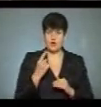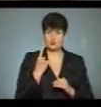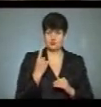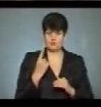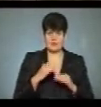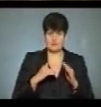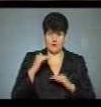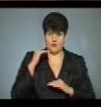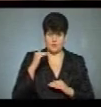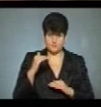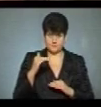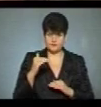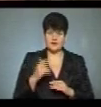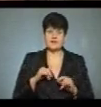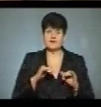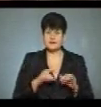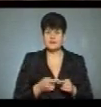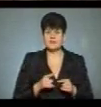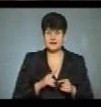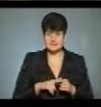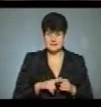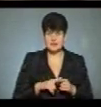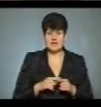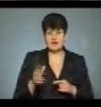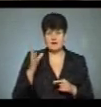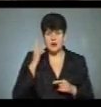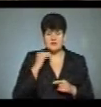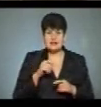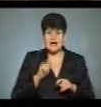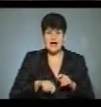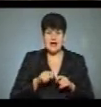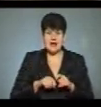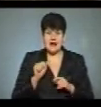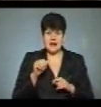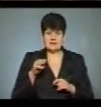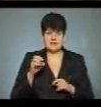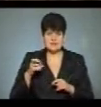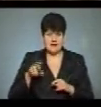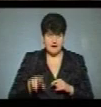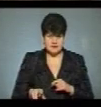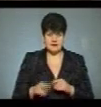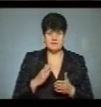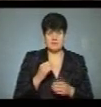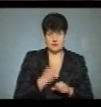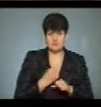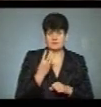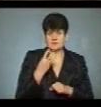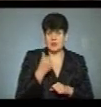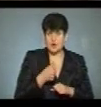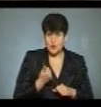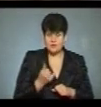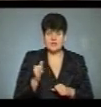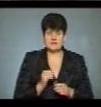категорію. Діє це як зараховується як атестація педагогічному працівнику, діє 3 роки. Ось